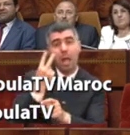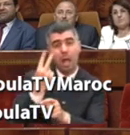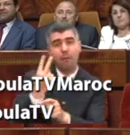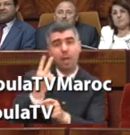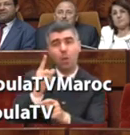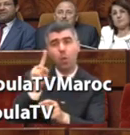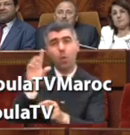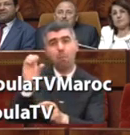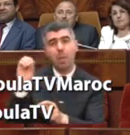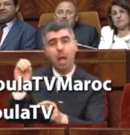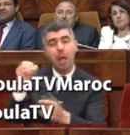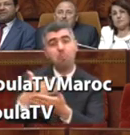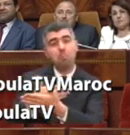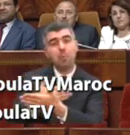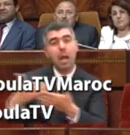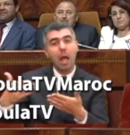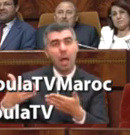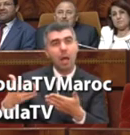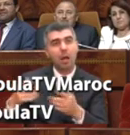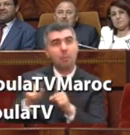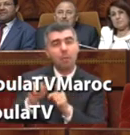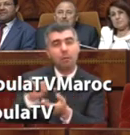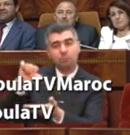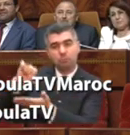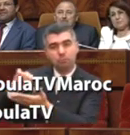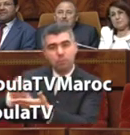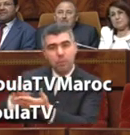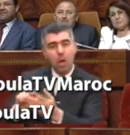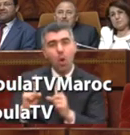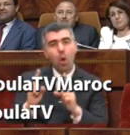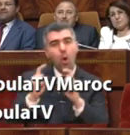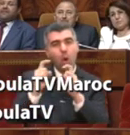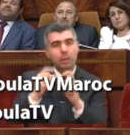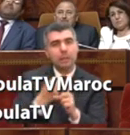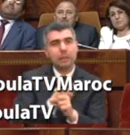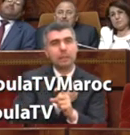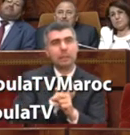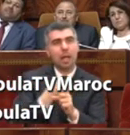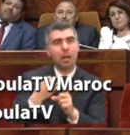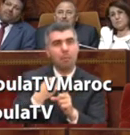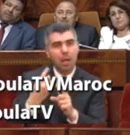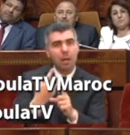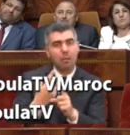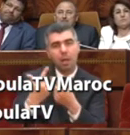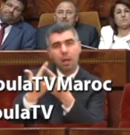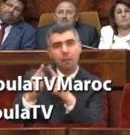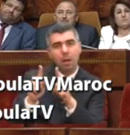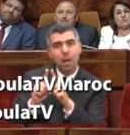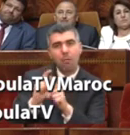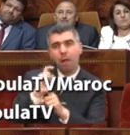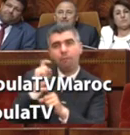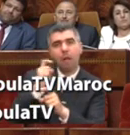2100 مليار سنتيم يديروا بها مراكز ديال السرطان، مستشفيات، نديروا الاجور